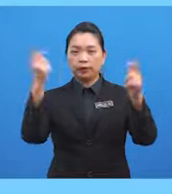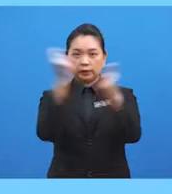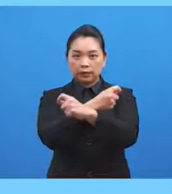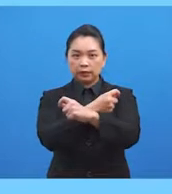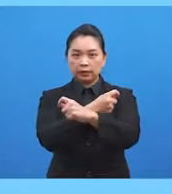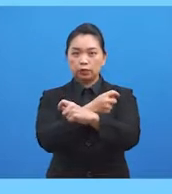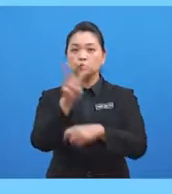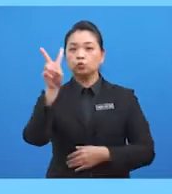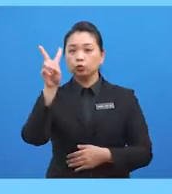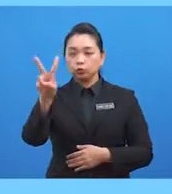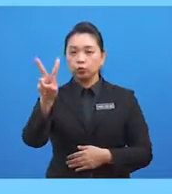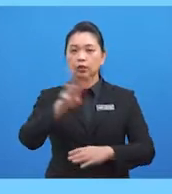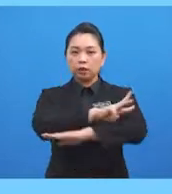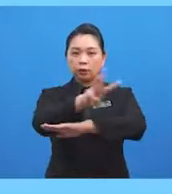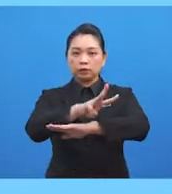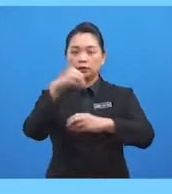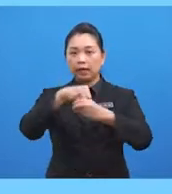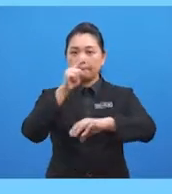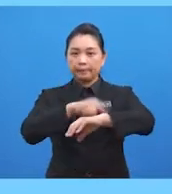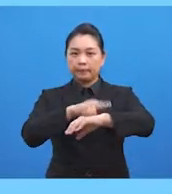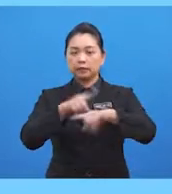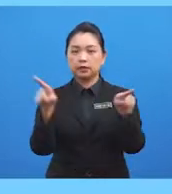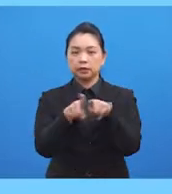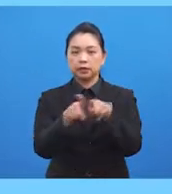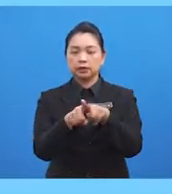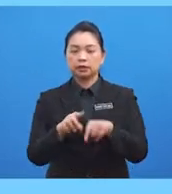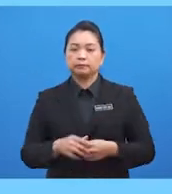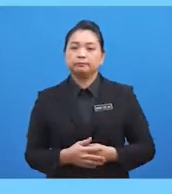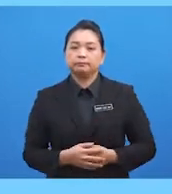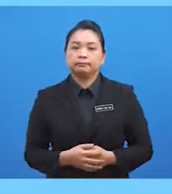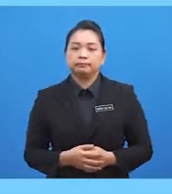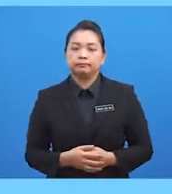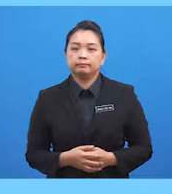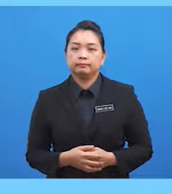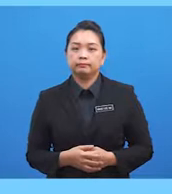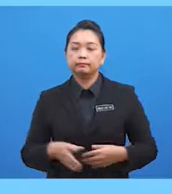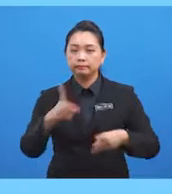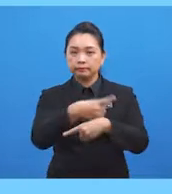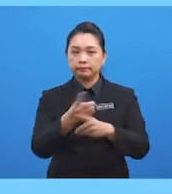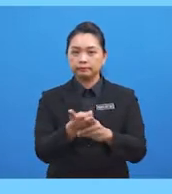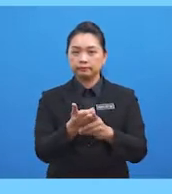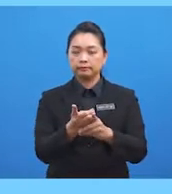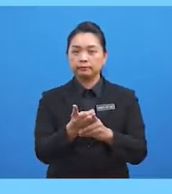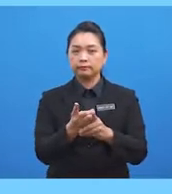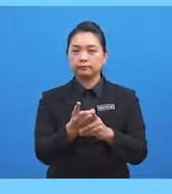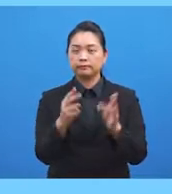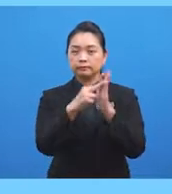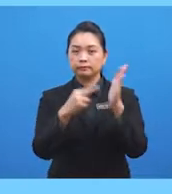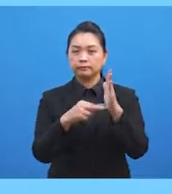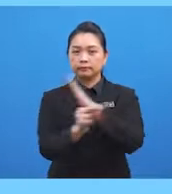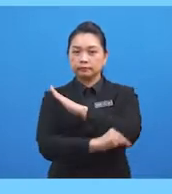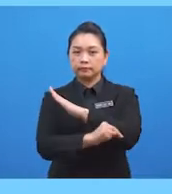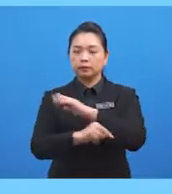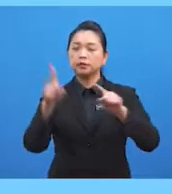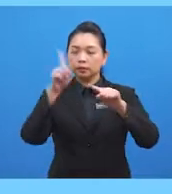pada masa yang sama. Demikian juga seorang calon Dewan Undangan Negeri tidak boleh mewakili